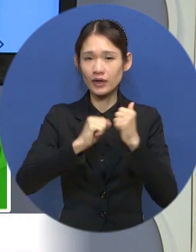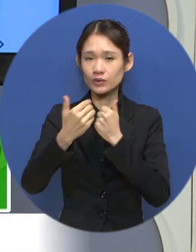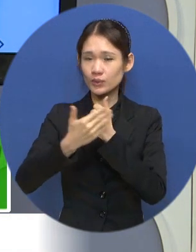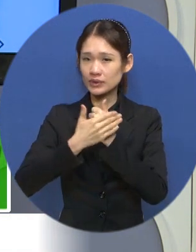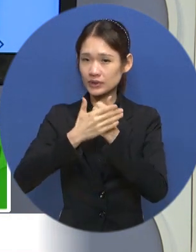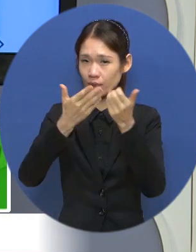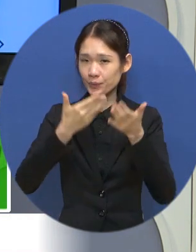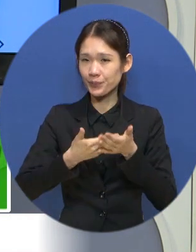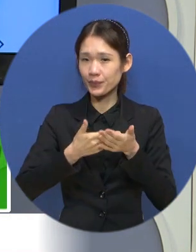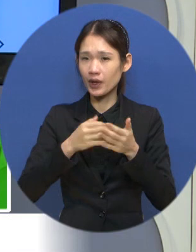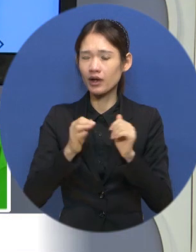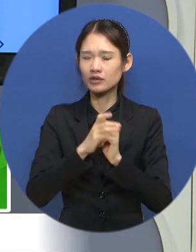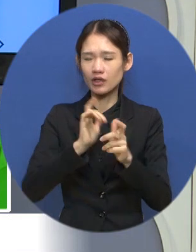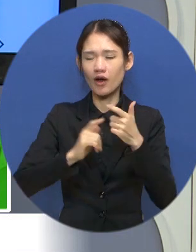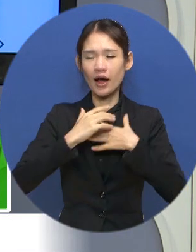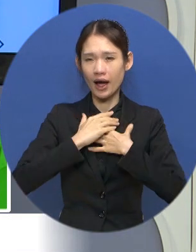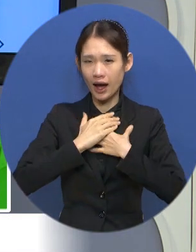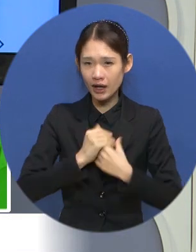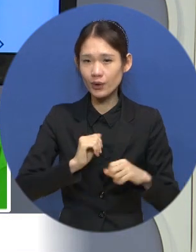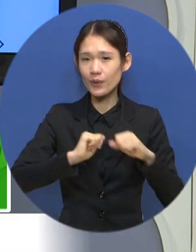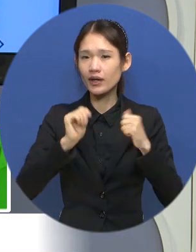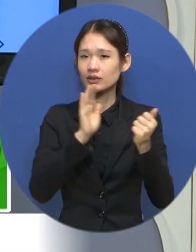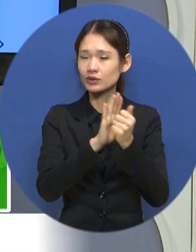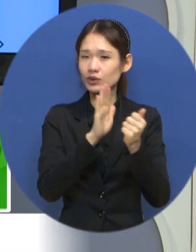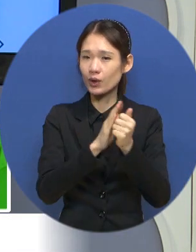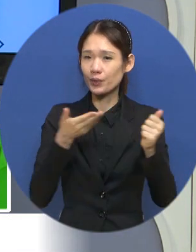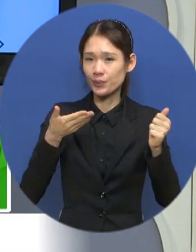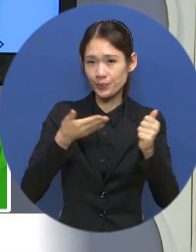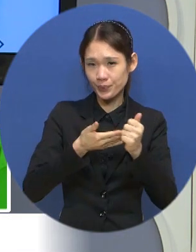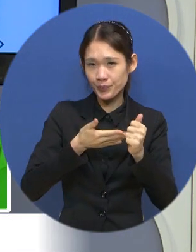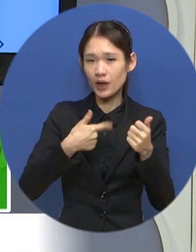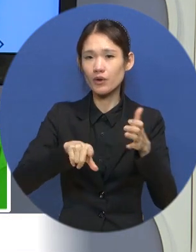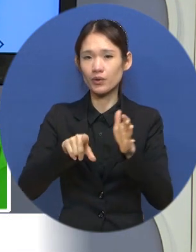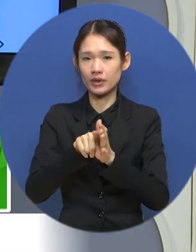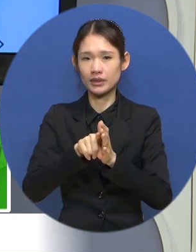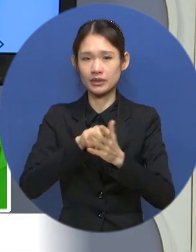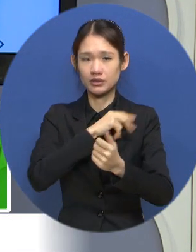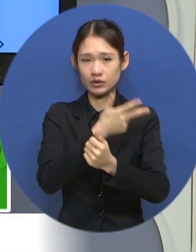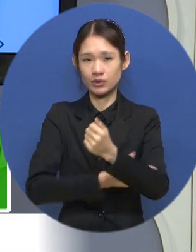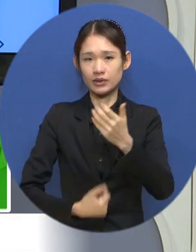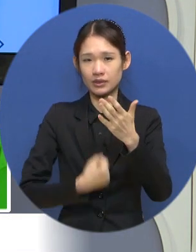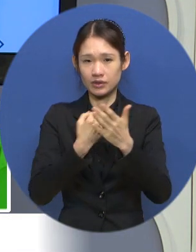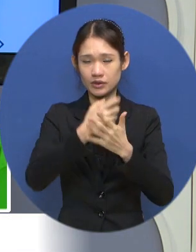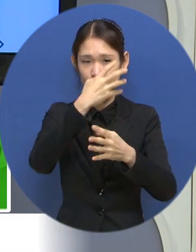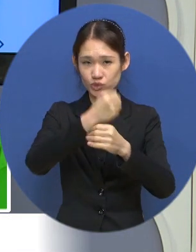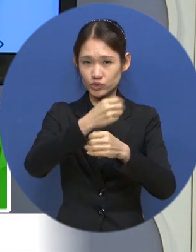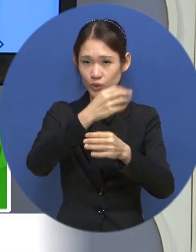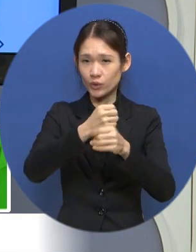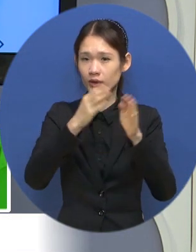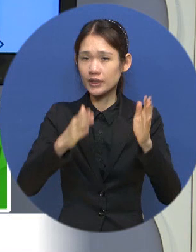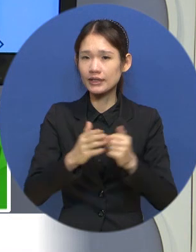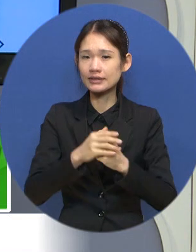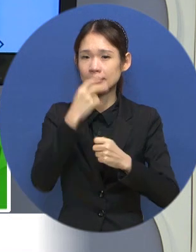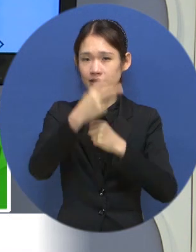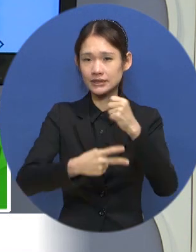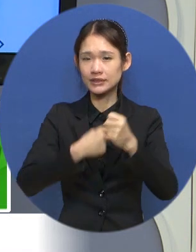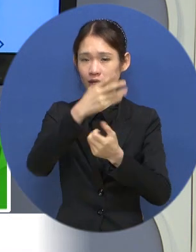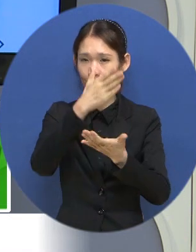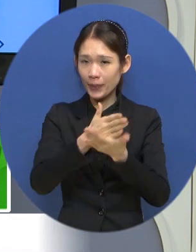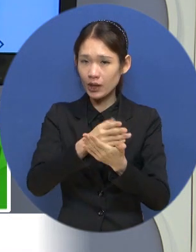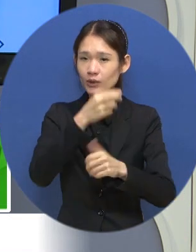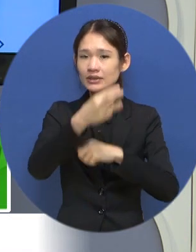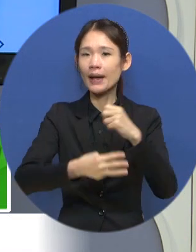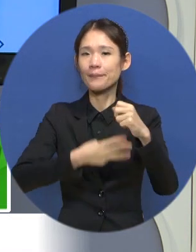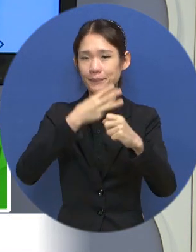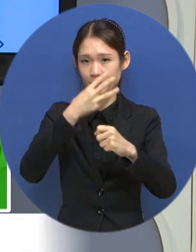수급자의 안정적인 활동 지원 수급 보장을 위해 수급자격 열정의 유효기간을 2년에서 3년으로 연장